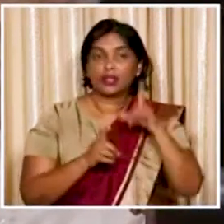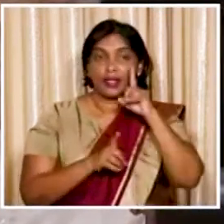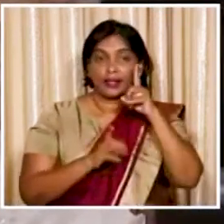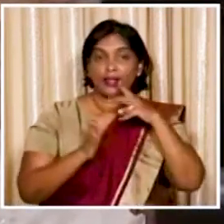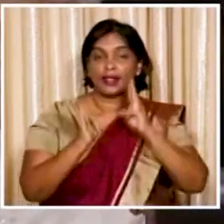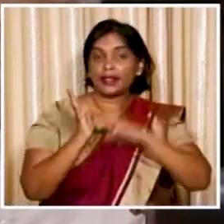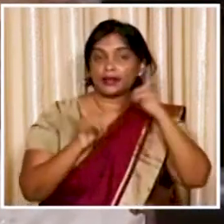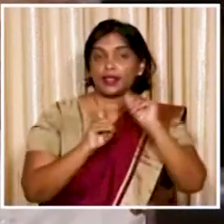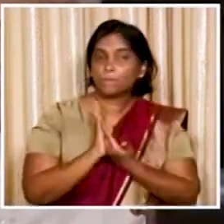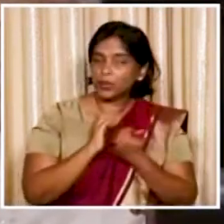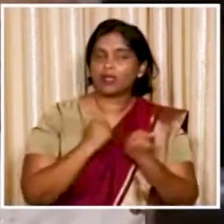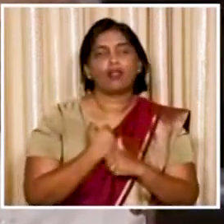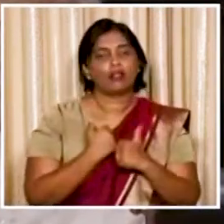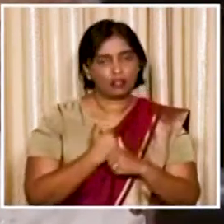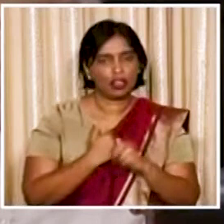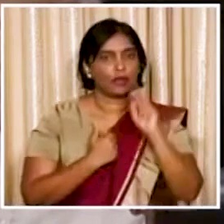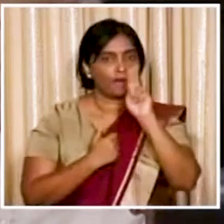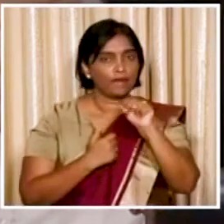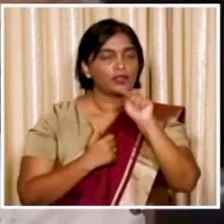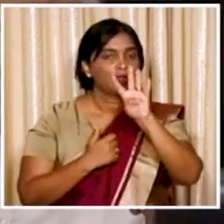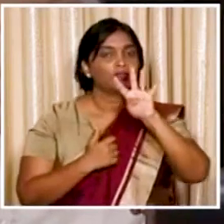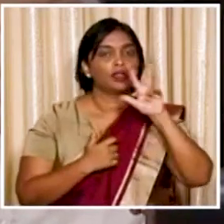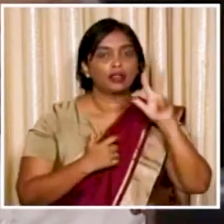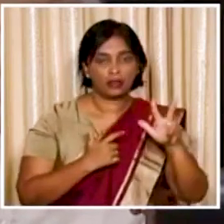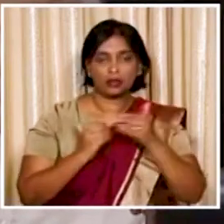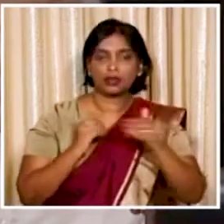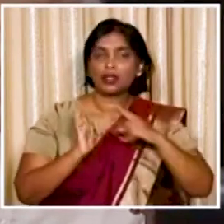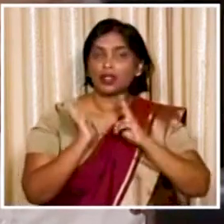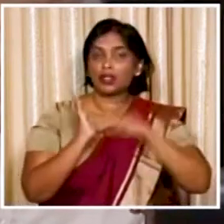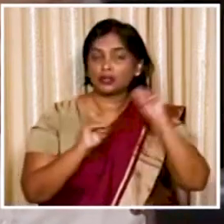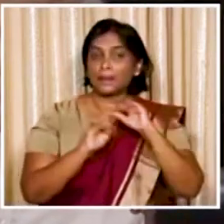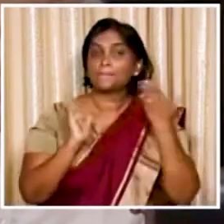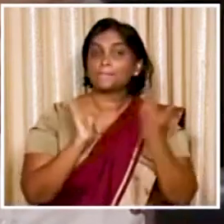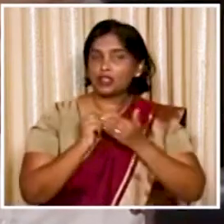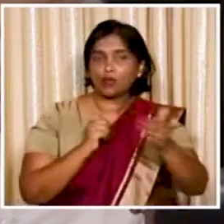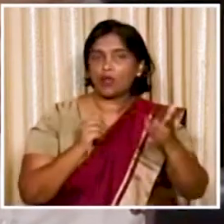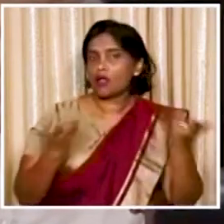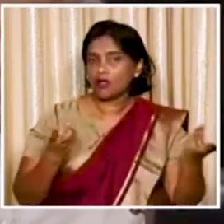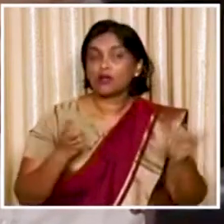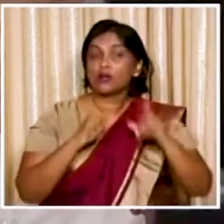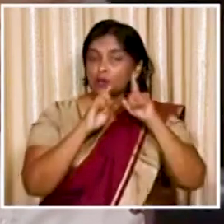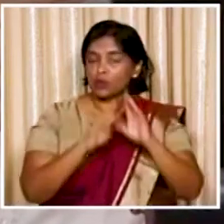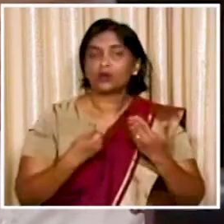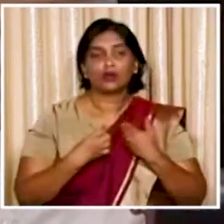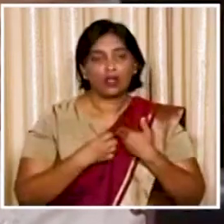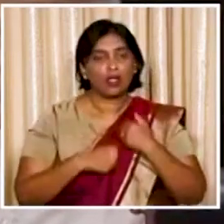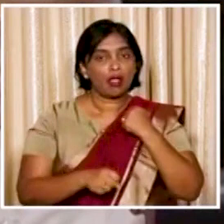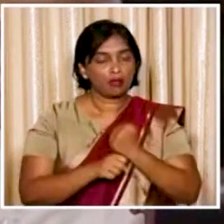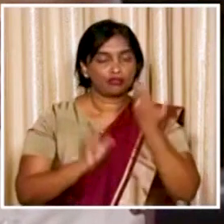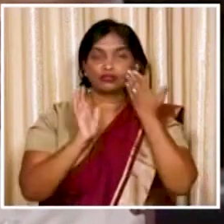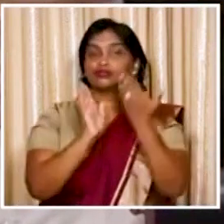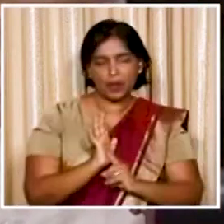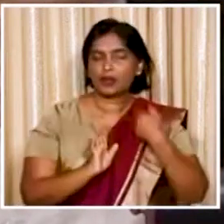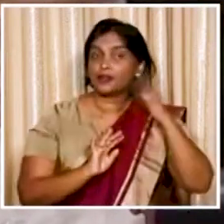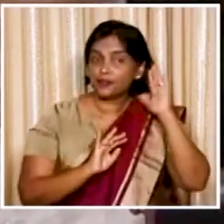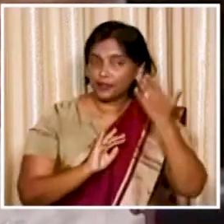ජාතික ප්‍රතිපත්ති රාමුවක් හදමු 2048 වෙනකම් මේ රටේ තියෙන ජාතික ප්‍රතිපත්ති රාමුව කොමක් ඒ වගේම අපි ආණ්ඩුවෙන් ඉදිරිපත් කරන